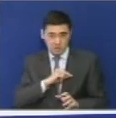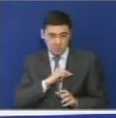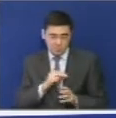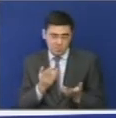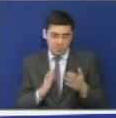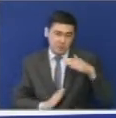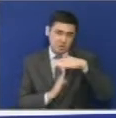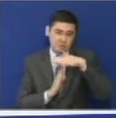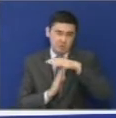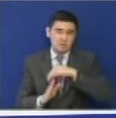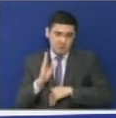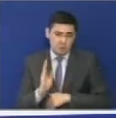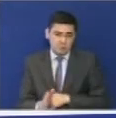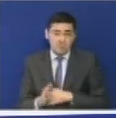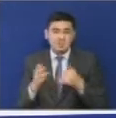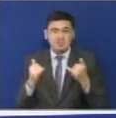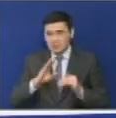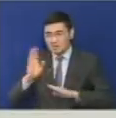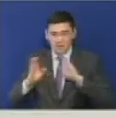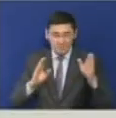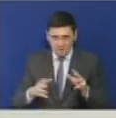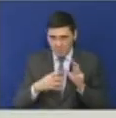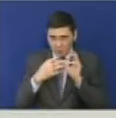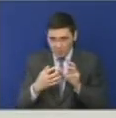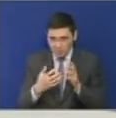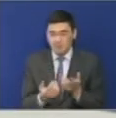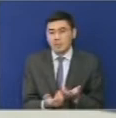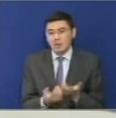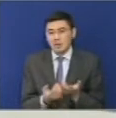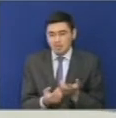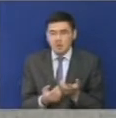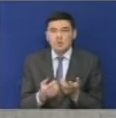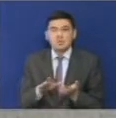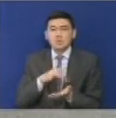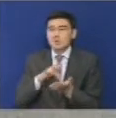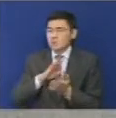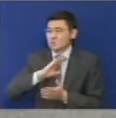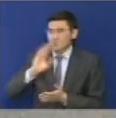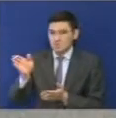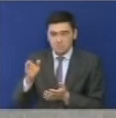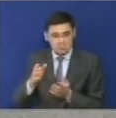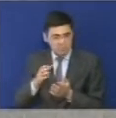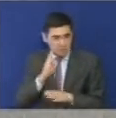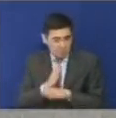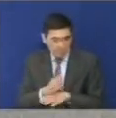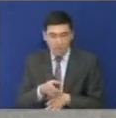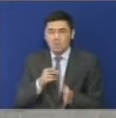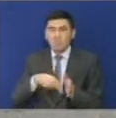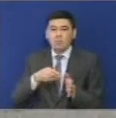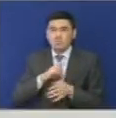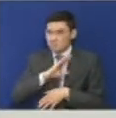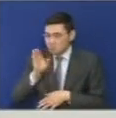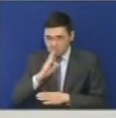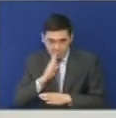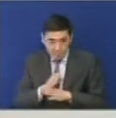шектелген. Сондай-ақ қазірде барлық бағыттардағы автобус, теміржол және әуе тасымалдары тоқтатылды. Өскемен мен Семейдегі